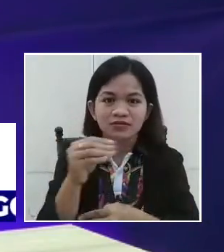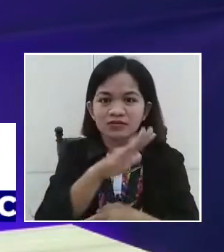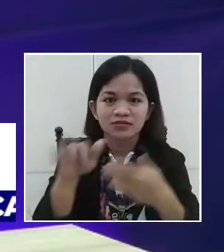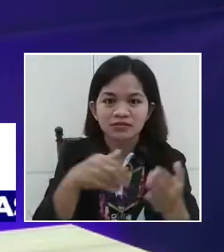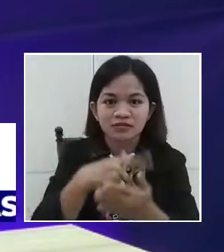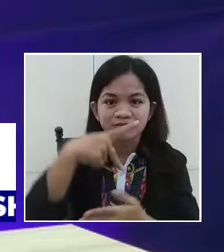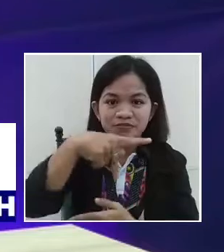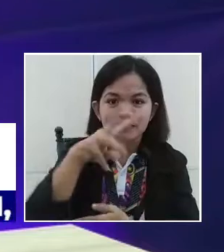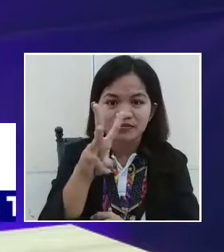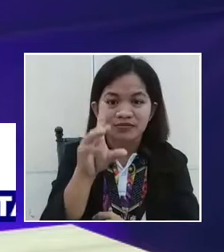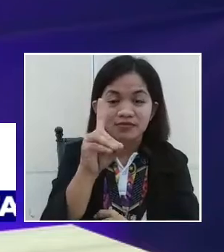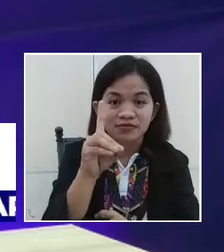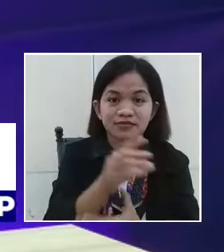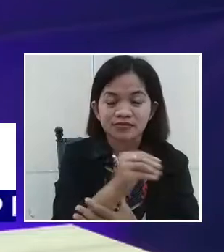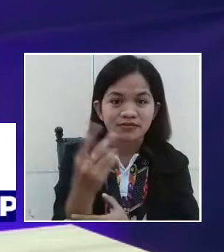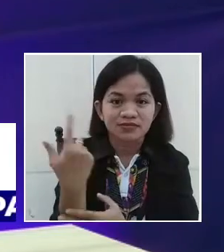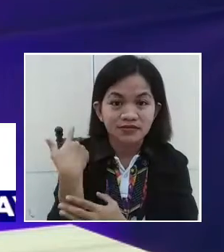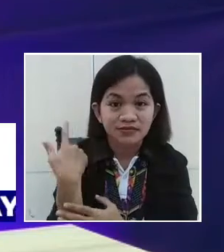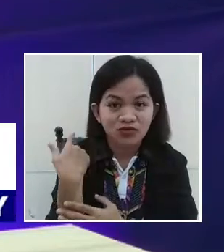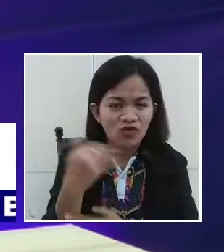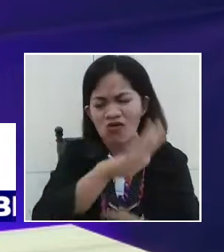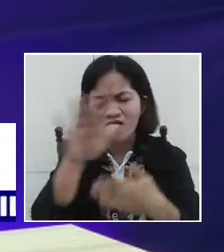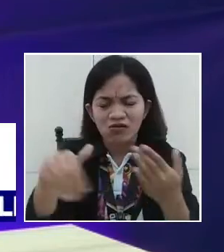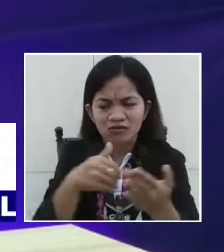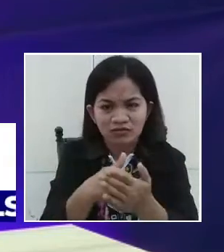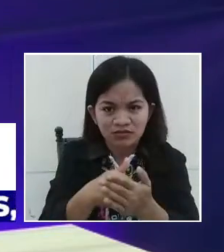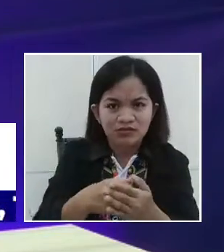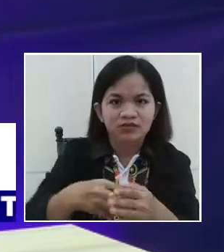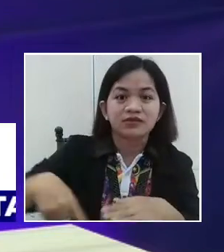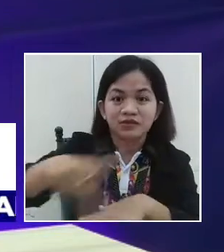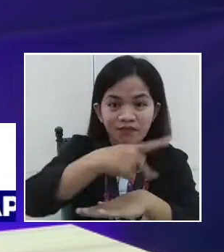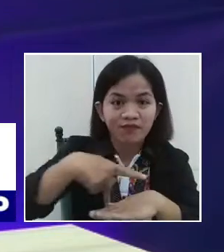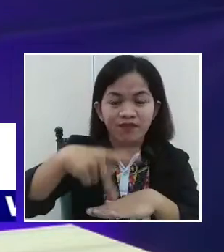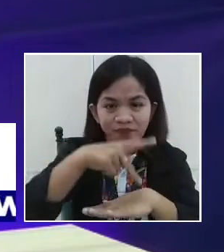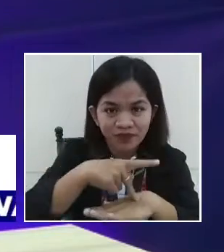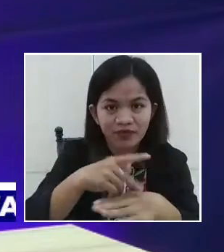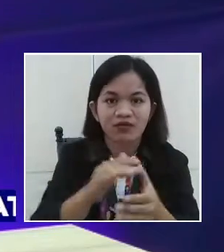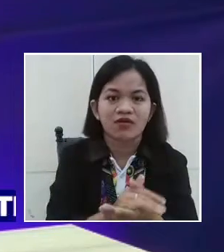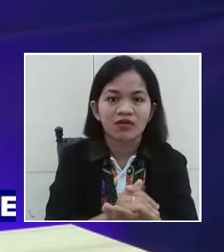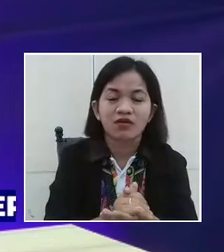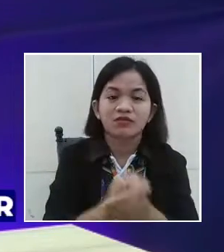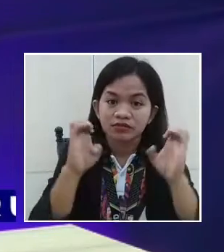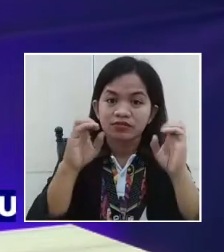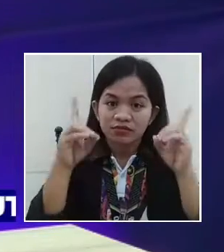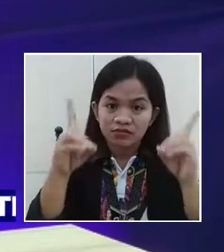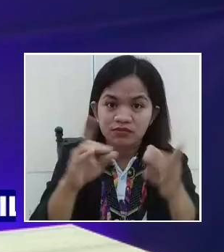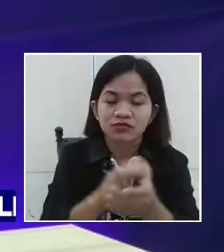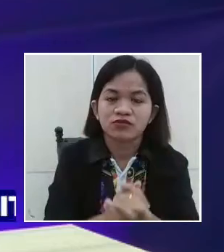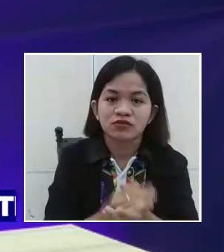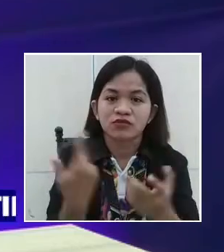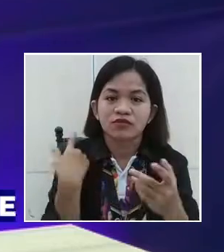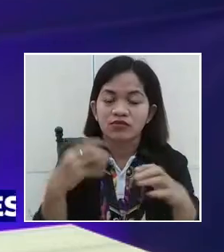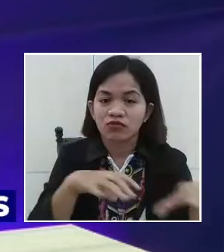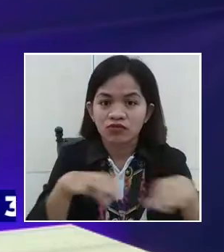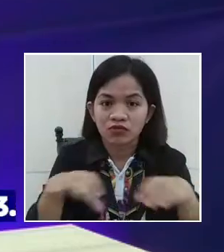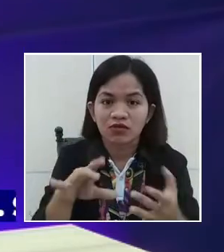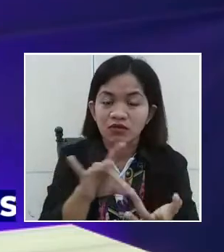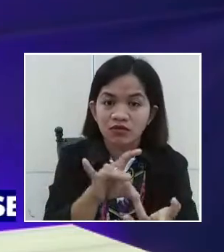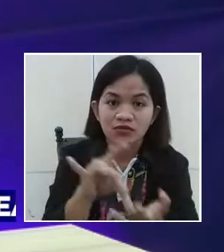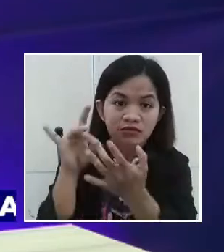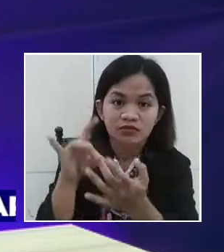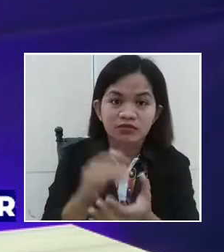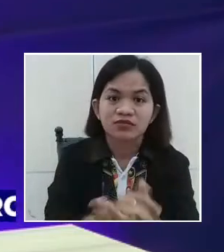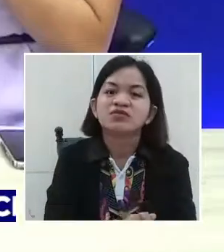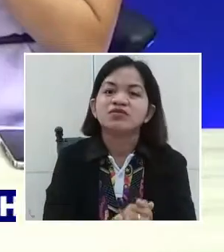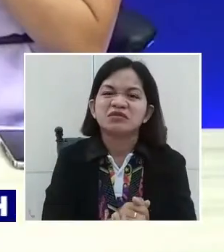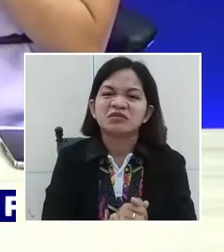sa Zampa, sa buong Pilipinas. Yung employment at edukasyon and of course yung livelihood nila, especially ngayong panahon ng pandemic.